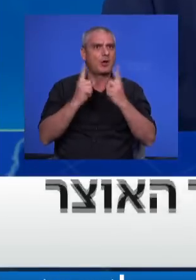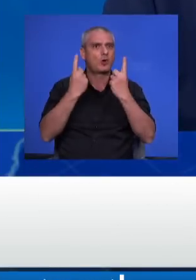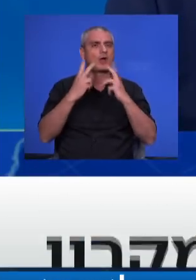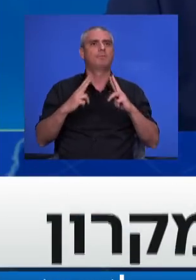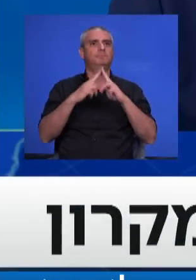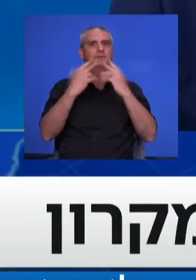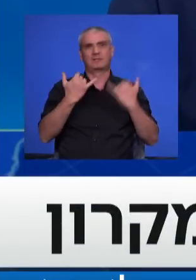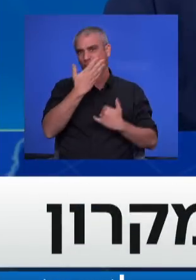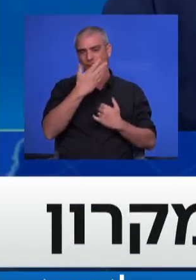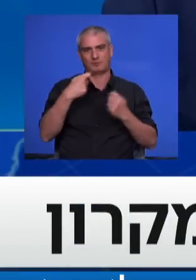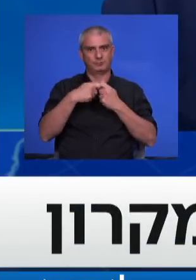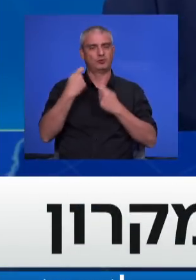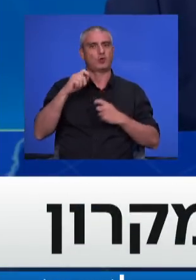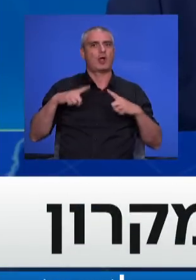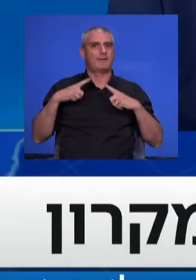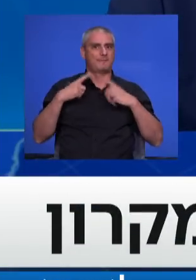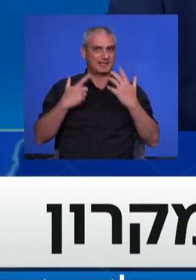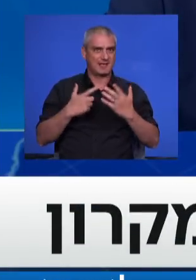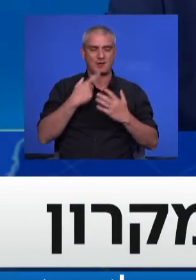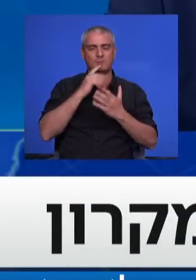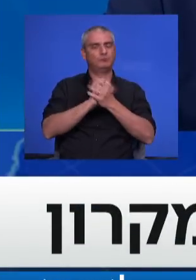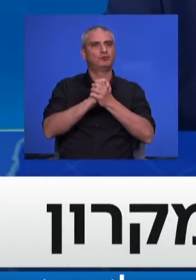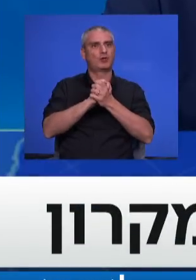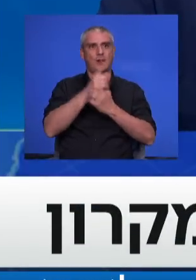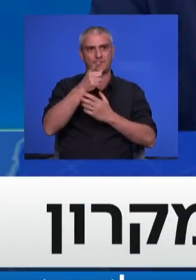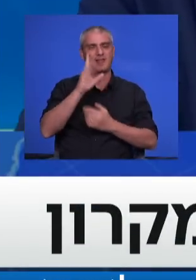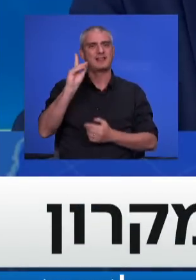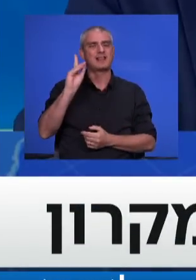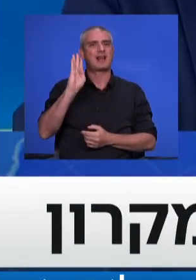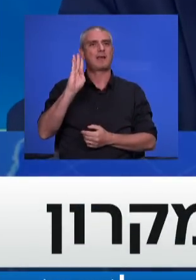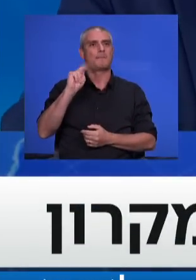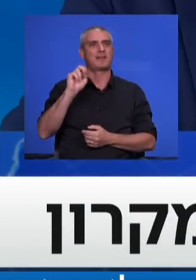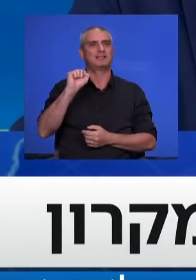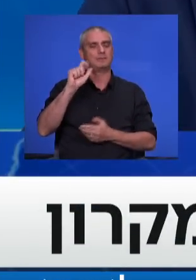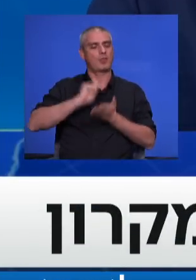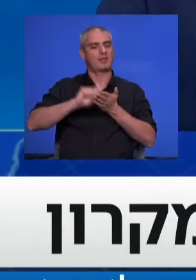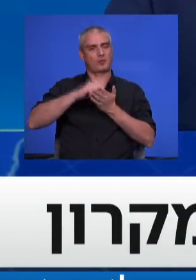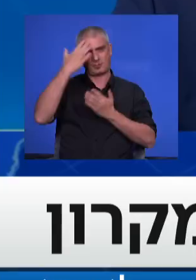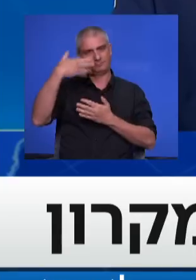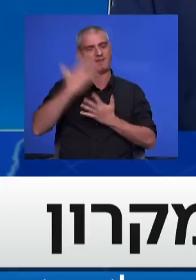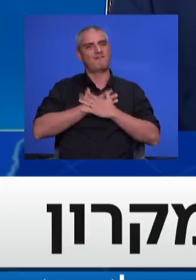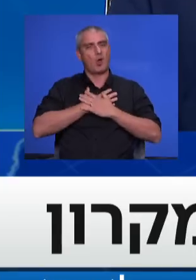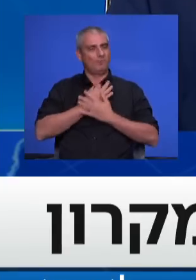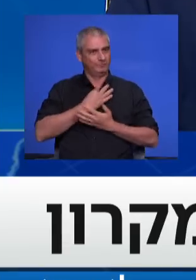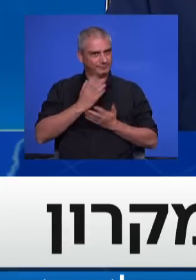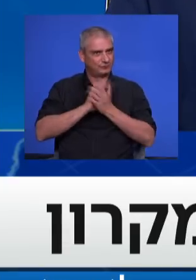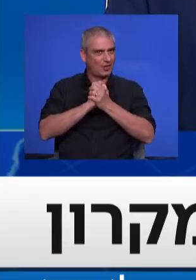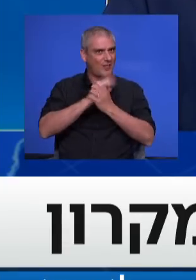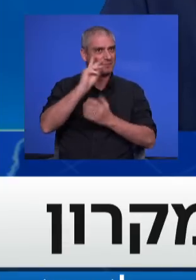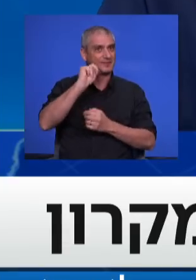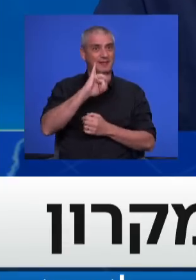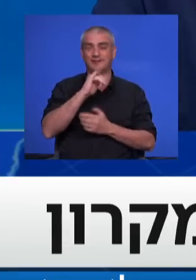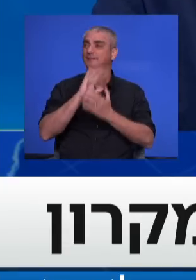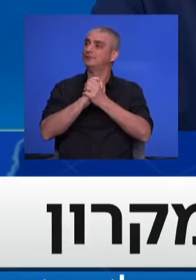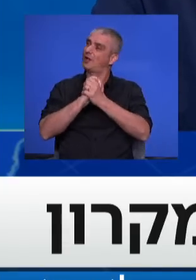בצרפת בעניין יוקר המחיה. אומרים שלום לך, דניאל בן סימון, העיתונאי המוכר והאהוב, שלום דני. שלום,